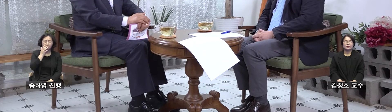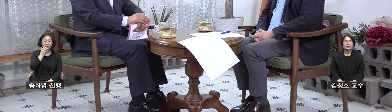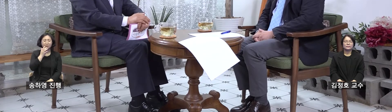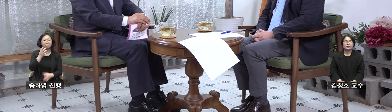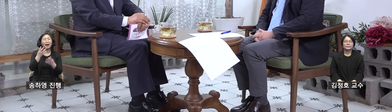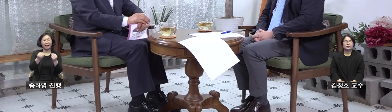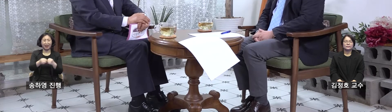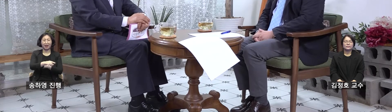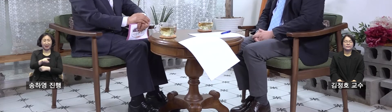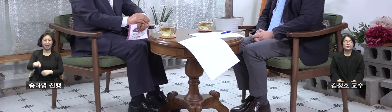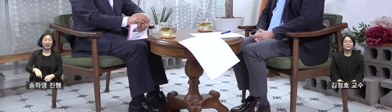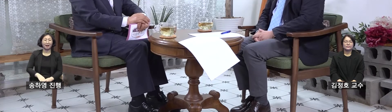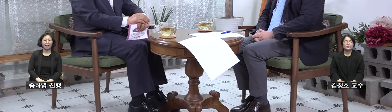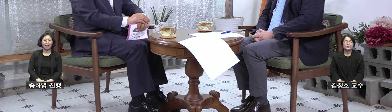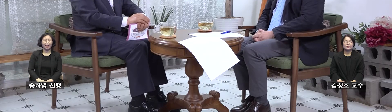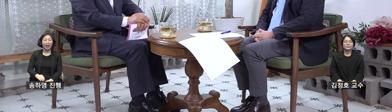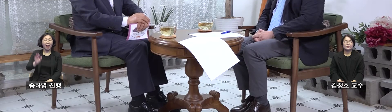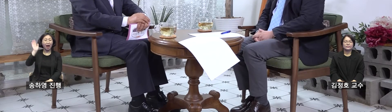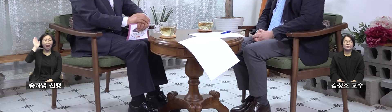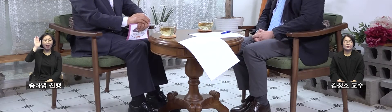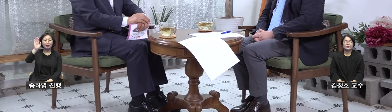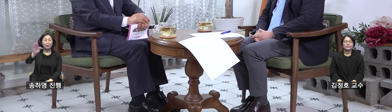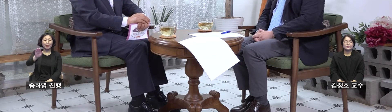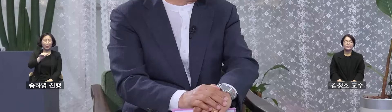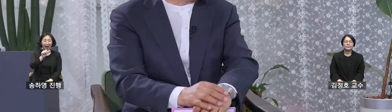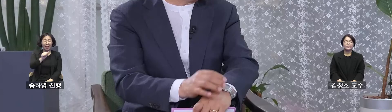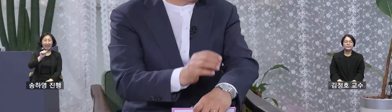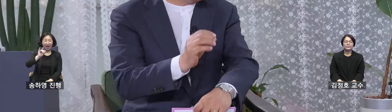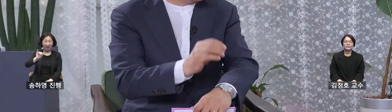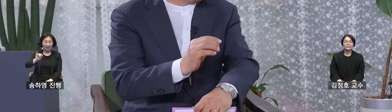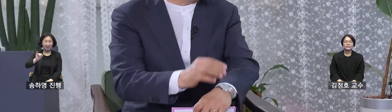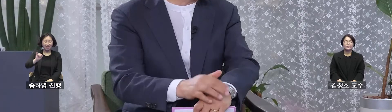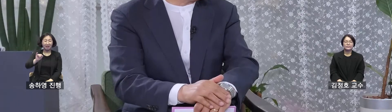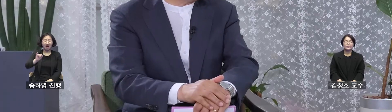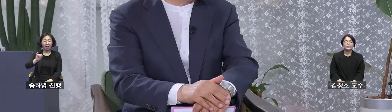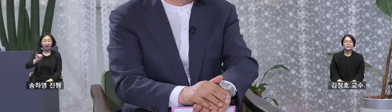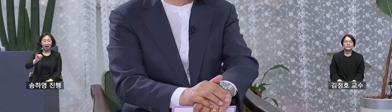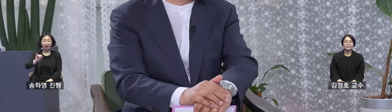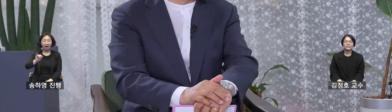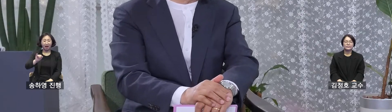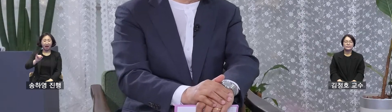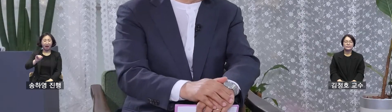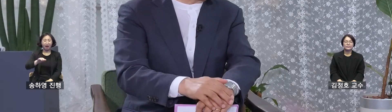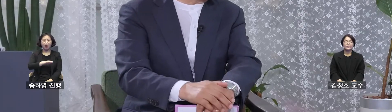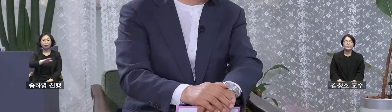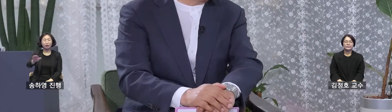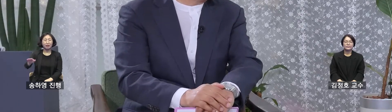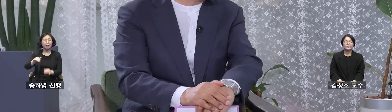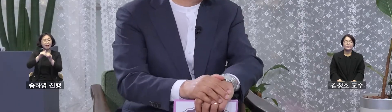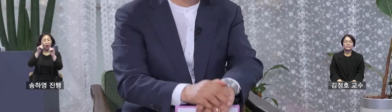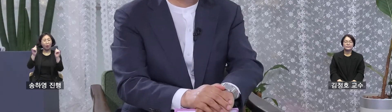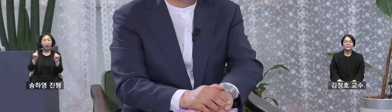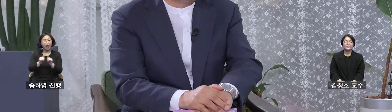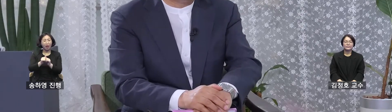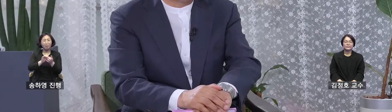우리 사회가 네. 인공지능이 네. 우리 사회를 어떻게 변화시킬 것인가